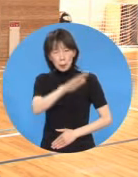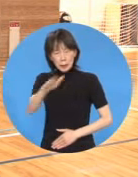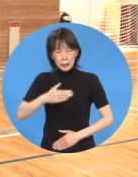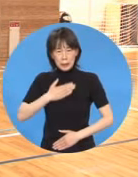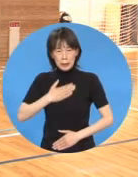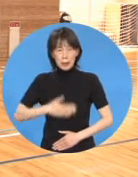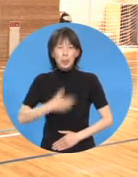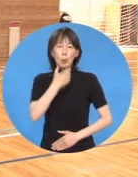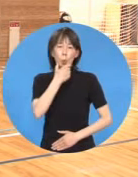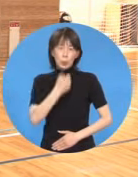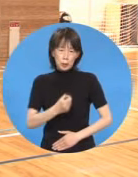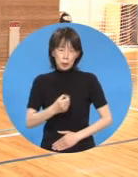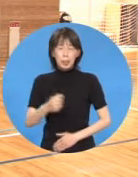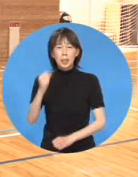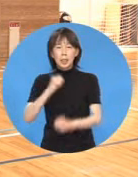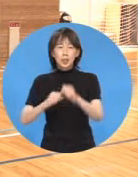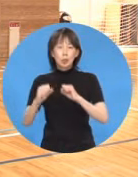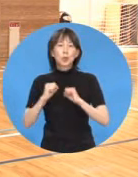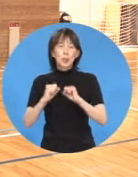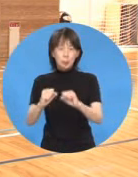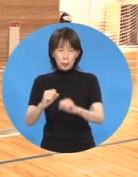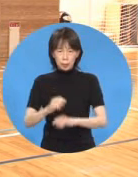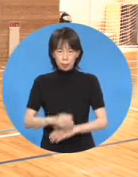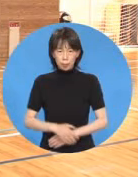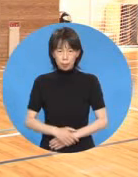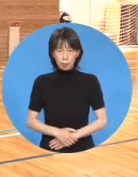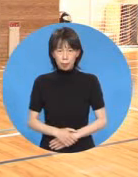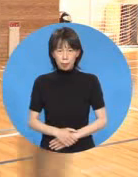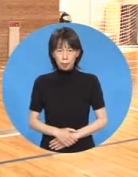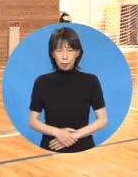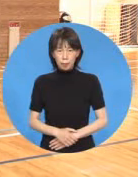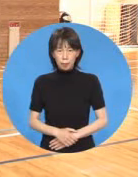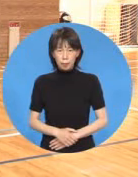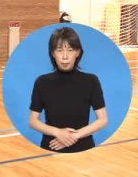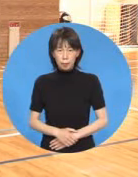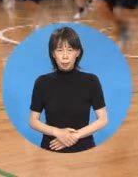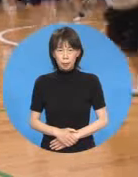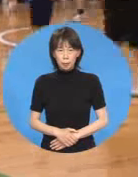やっぱ子供たちには伝えていきたいなと思って活動はさせていただいて